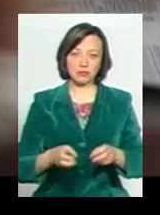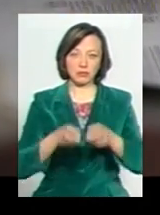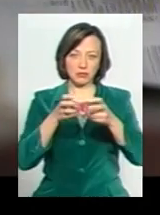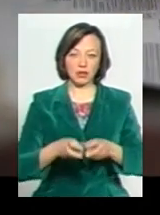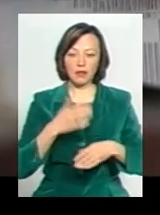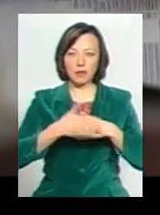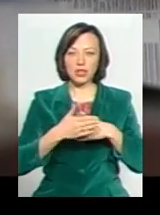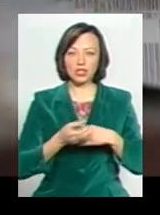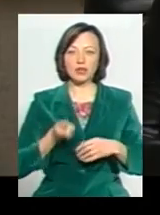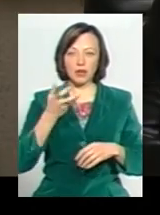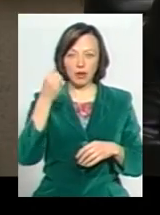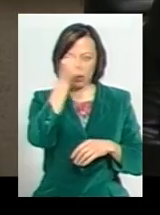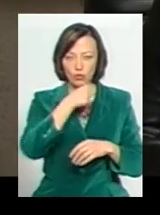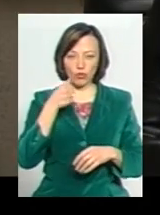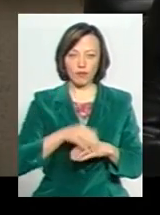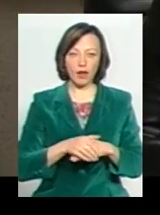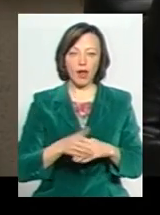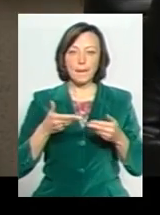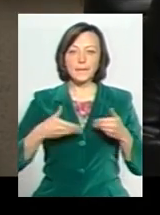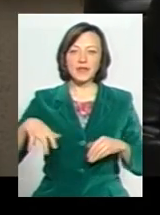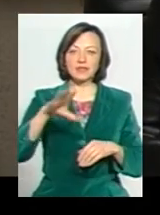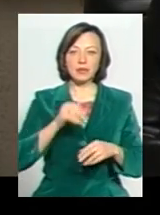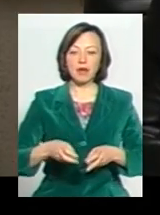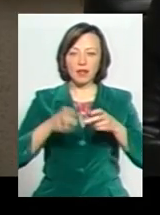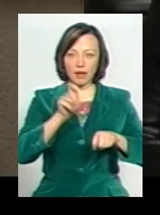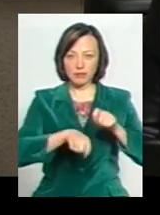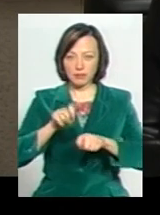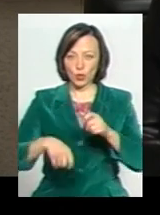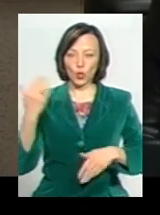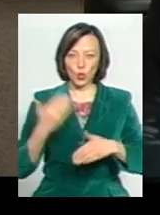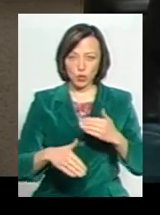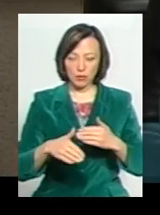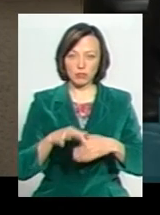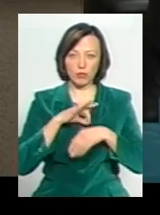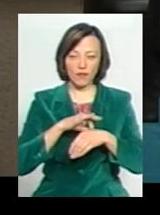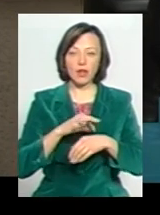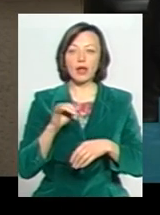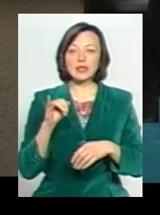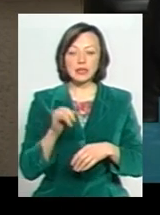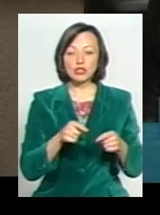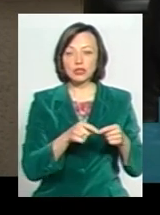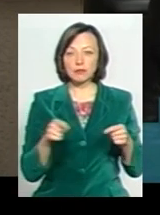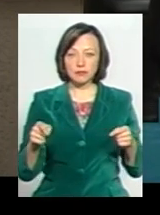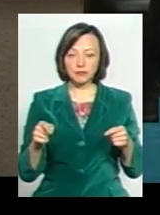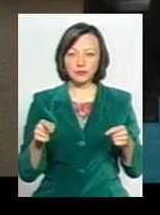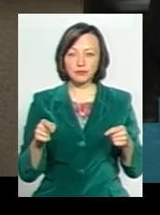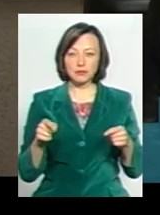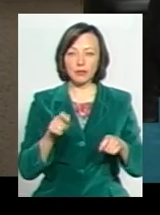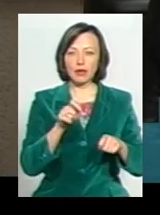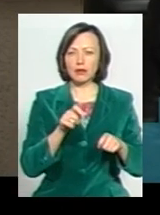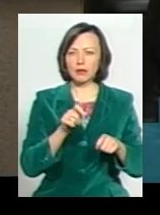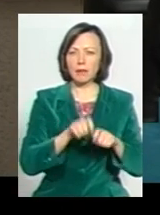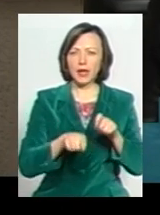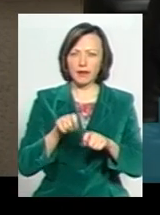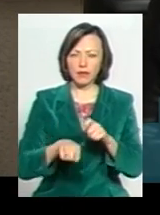на найближчі кілька років. Ми всім ліфтам провели експертне обстеження, значить, перевірили їх, зробили